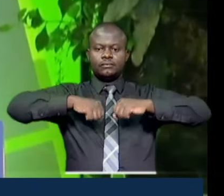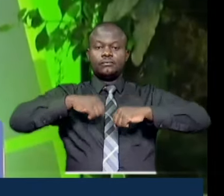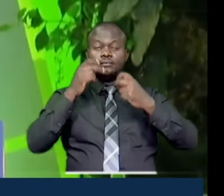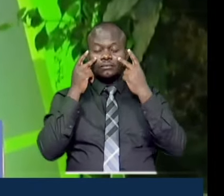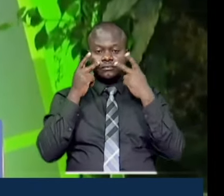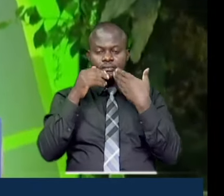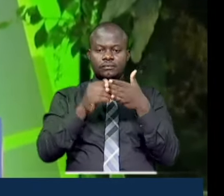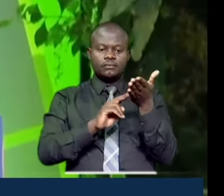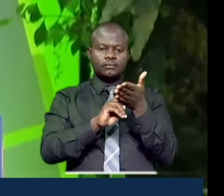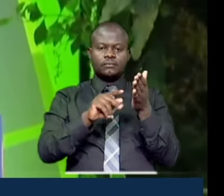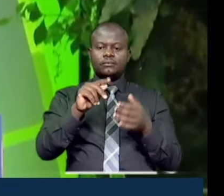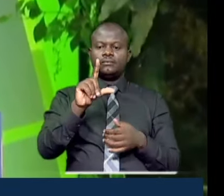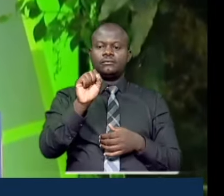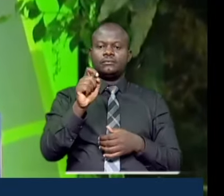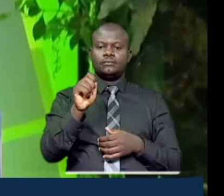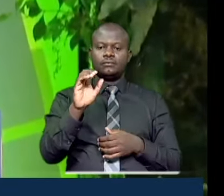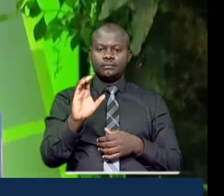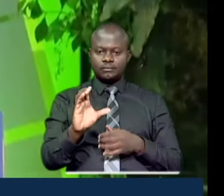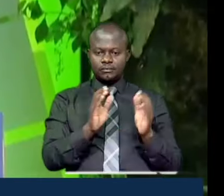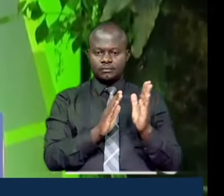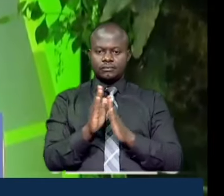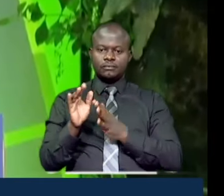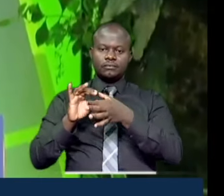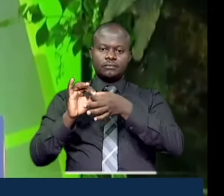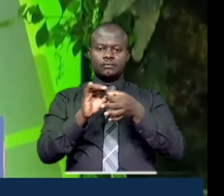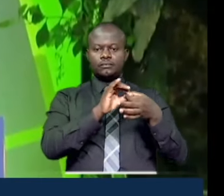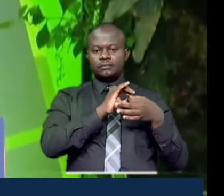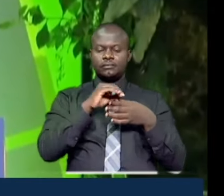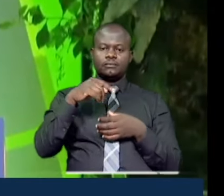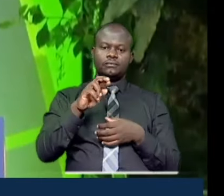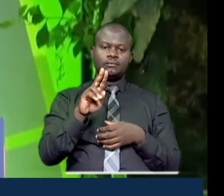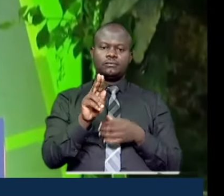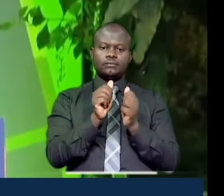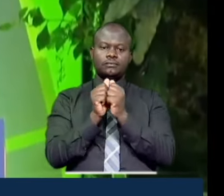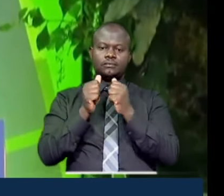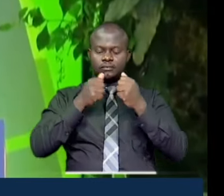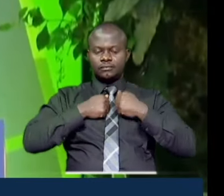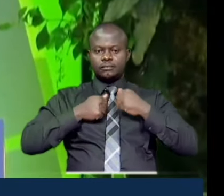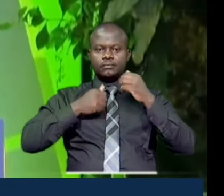arebana n'ikoreshwa rya plastike wateguwe ku bufatanye bwa Peru n'u Rwanda